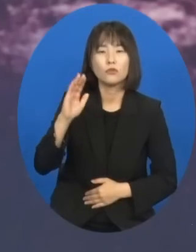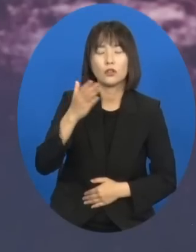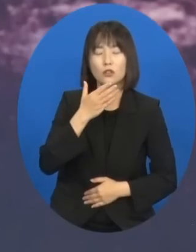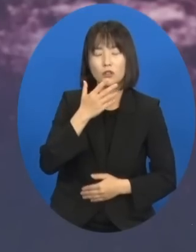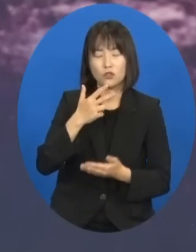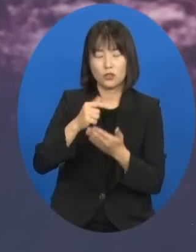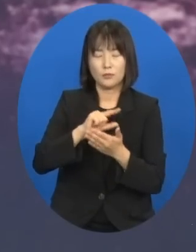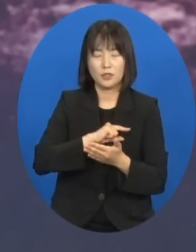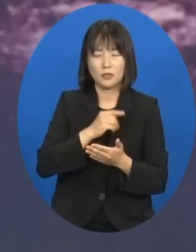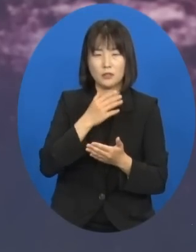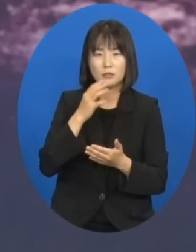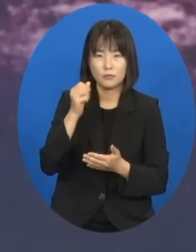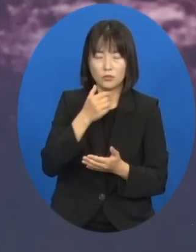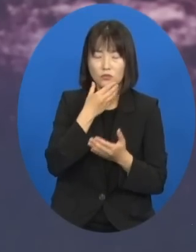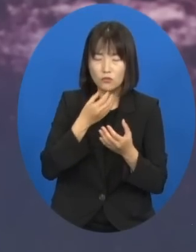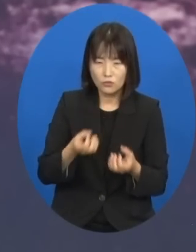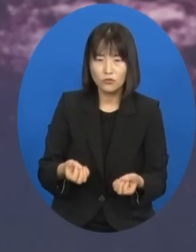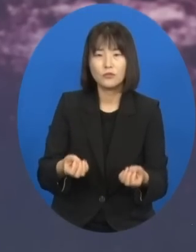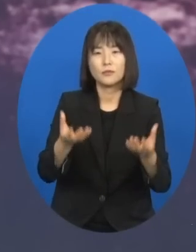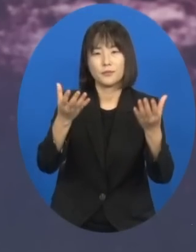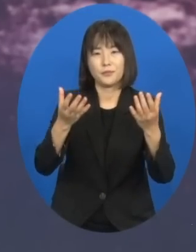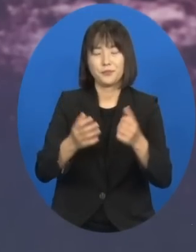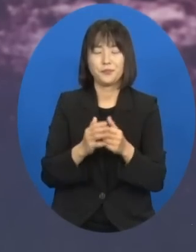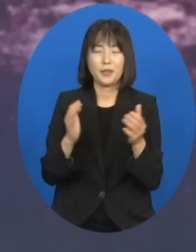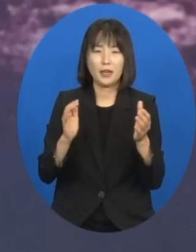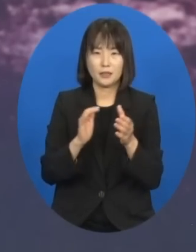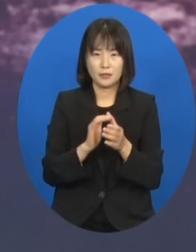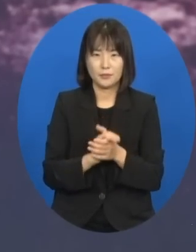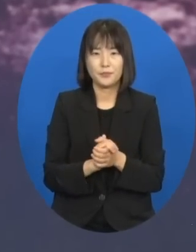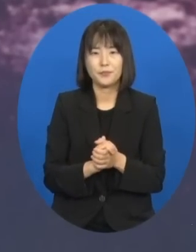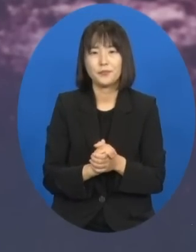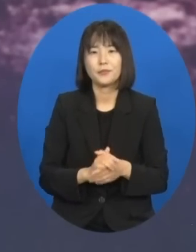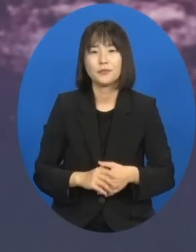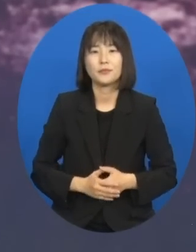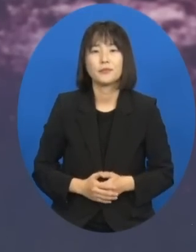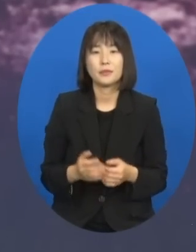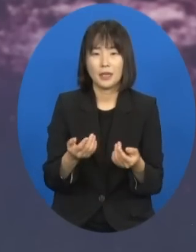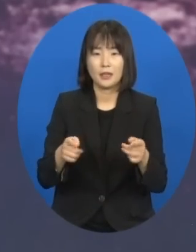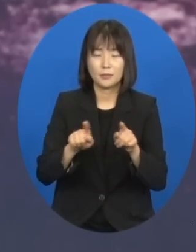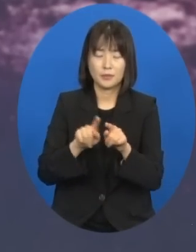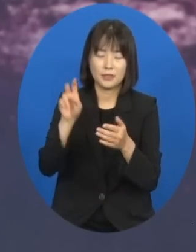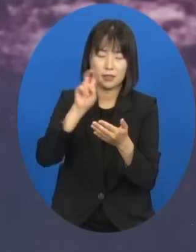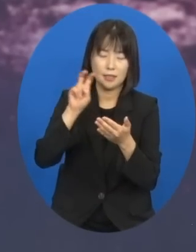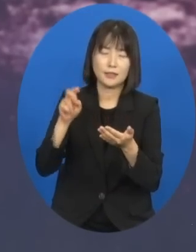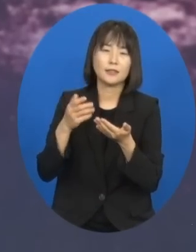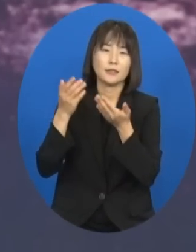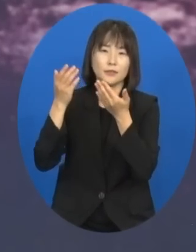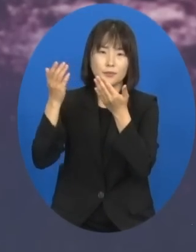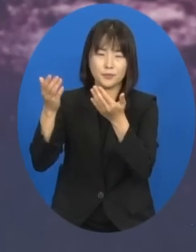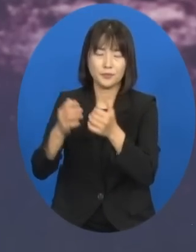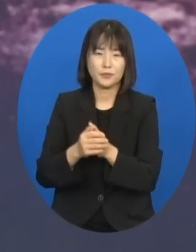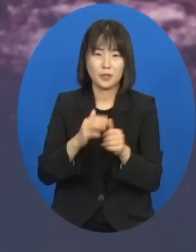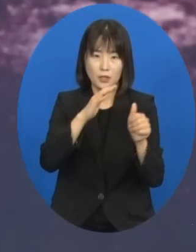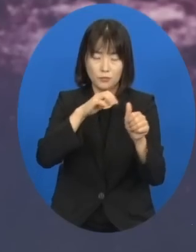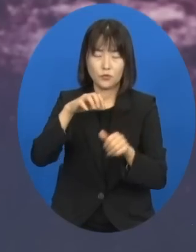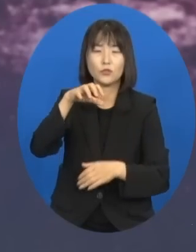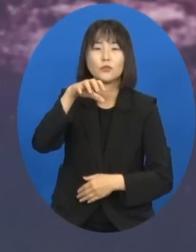이름으로 축원드립니다. 아멘. 함께 우리 찬양하겠습니다. 부르신